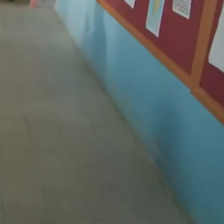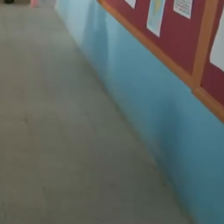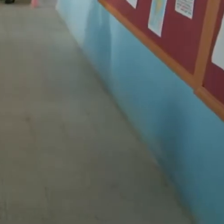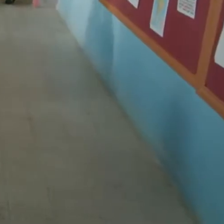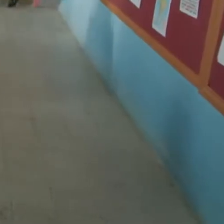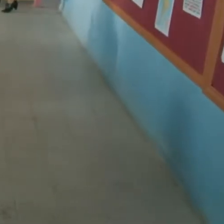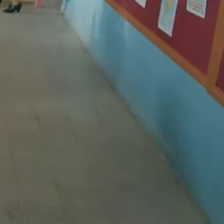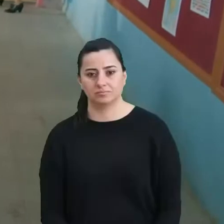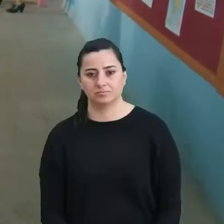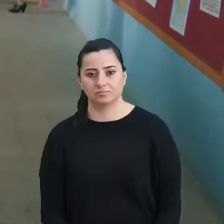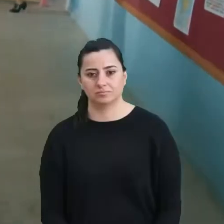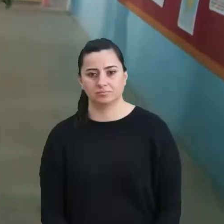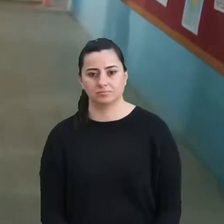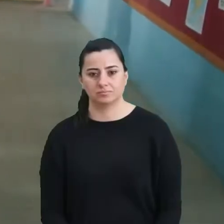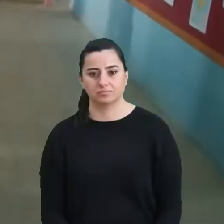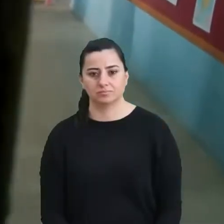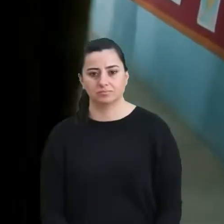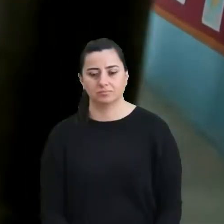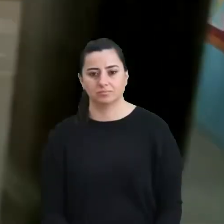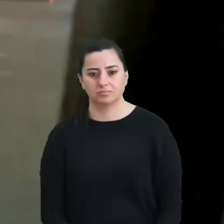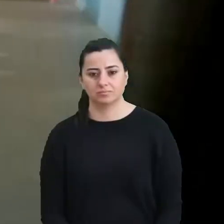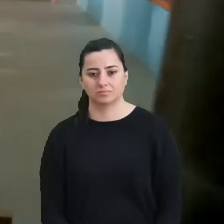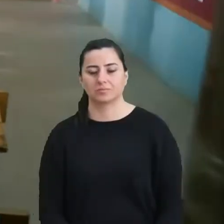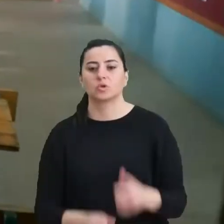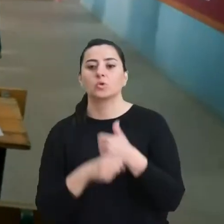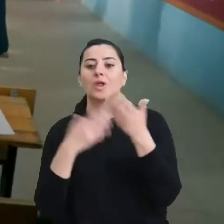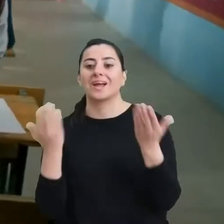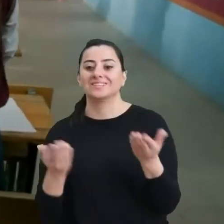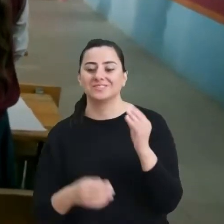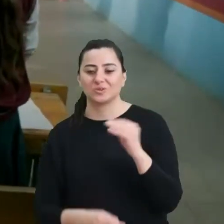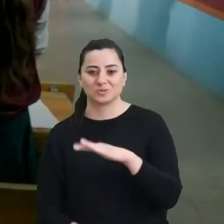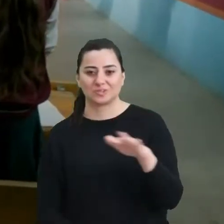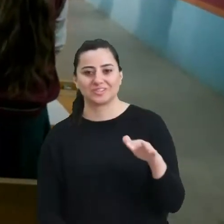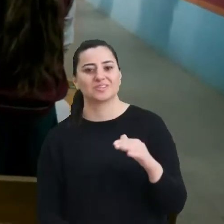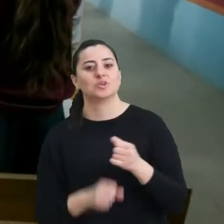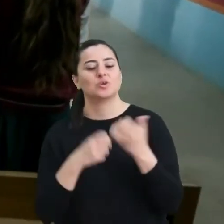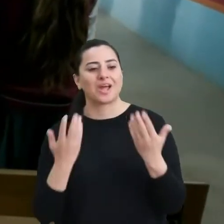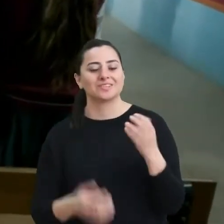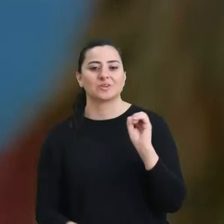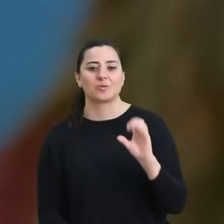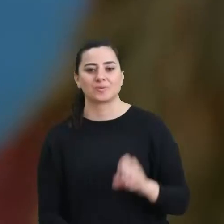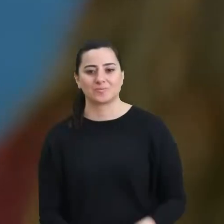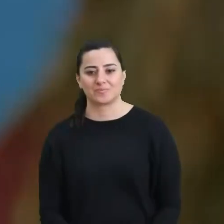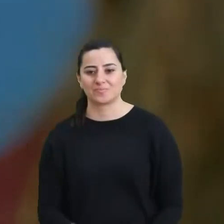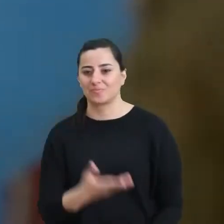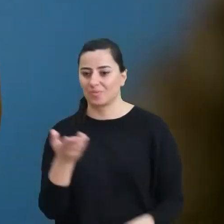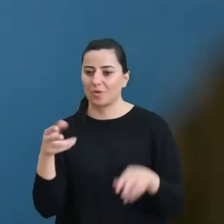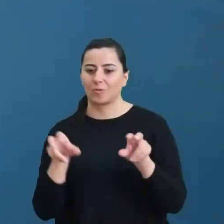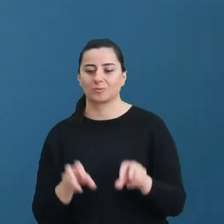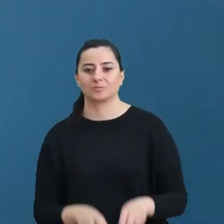Zümrüt elinde çantasıyla üzerinde döpyesi girdi sınıfa. Günaydın çocuklar. Günaydın öğretmenim.